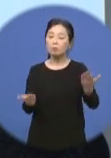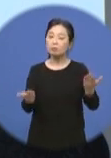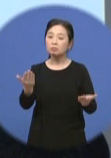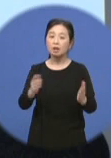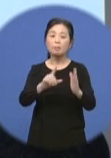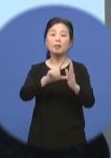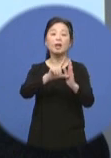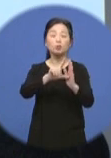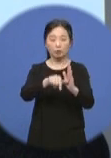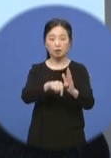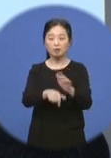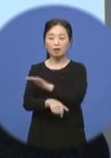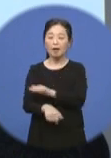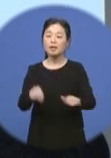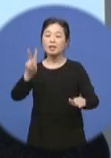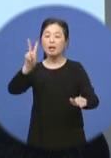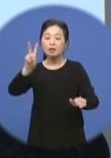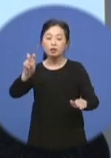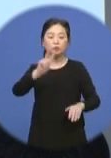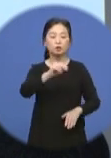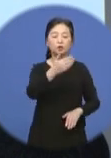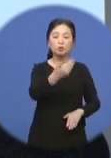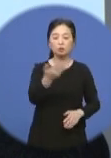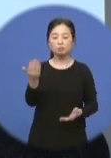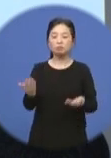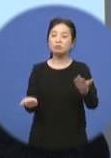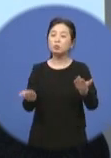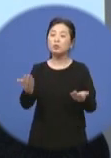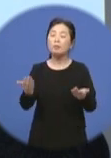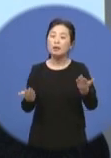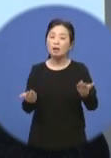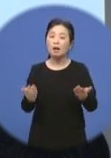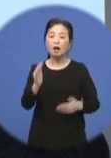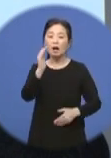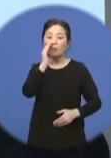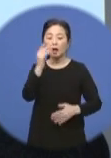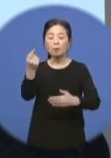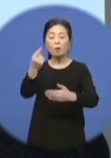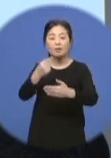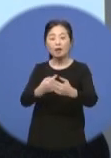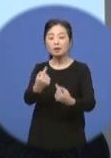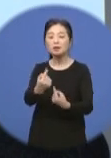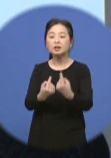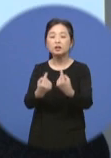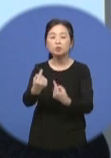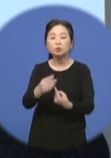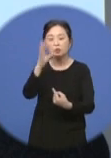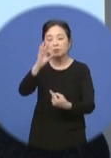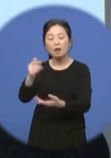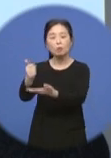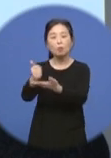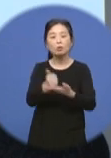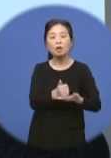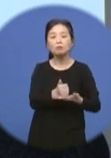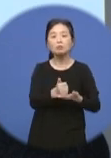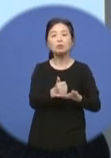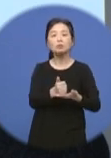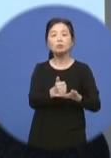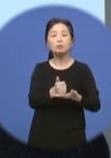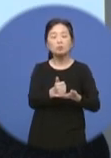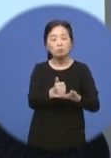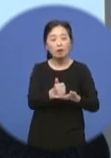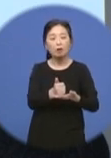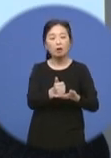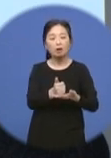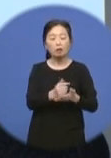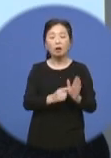から29年の間に、数ポイントではあるんですけれども、和歌山県内に来る観光客の中でのその有名観光地以外への訪問が増加